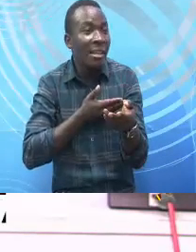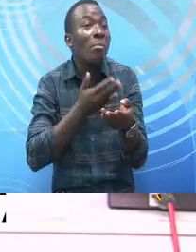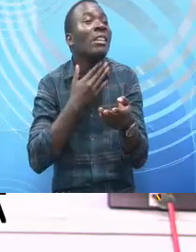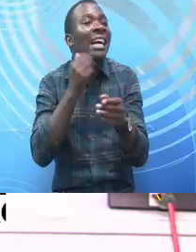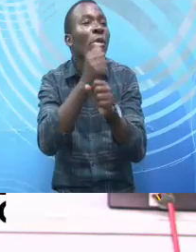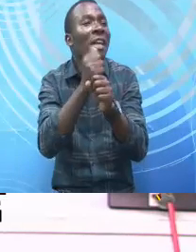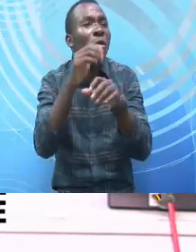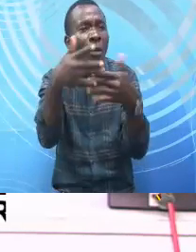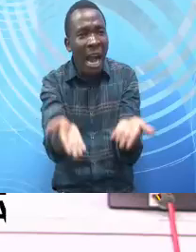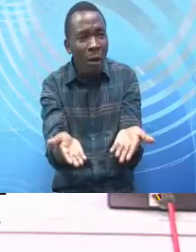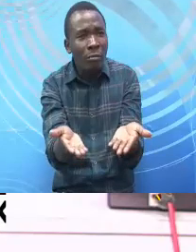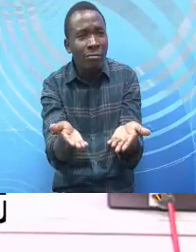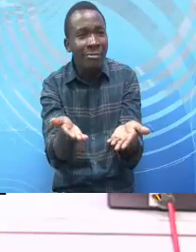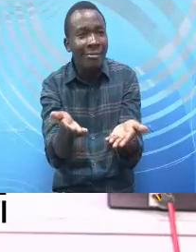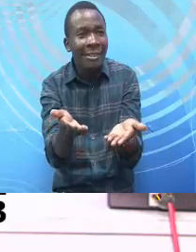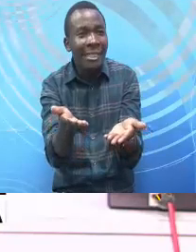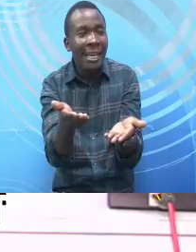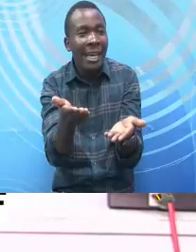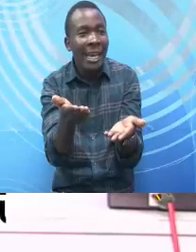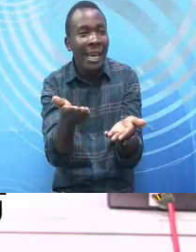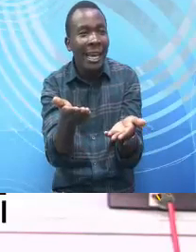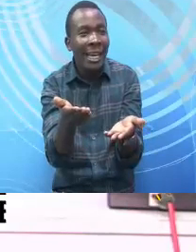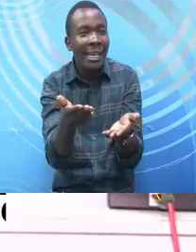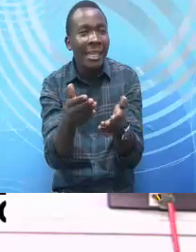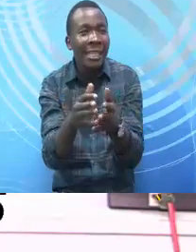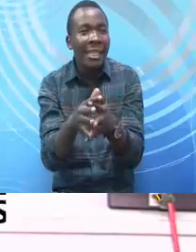buryo abantu bose babyumva ariko n'abafite ubumuga bakabyumvira rimwe?